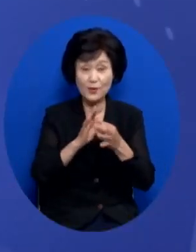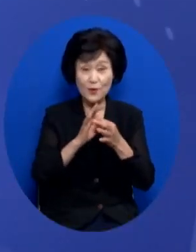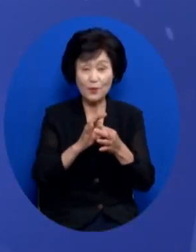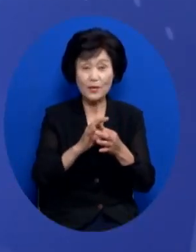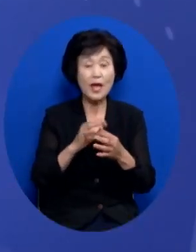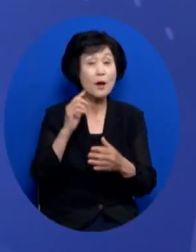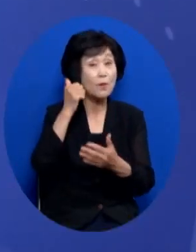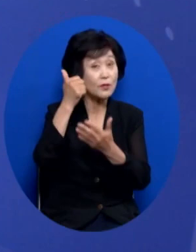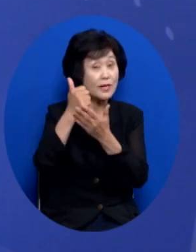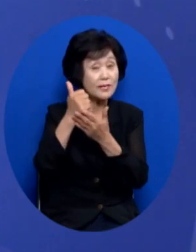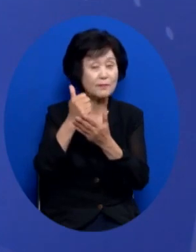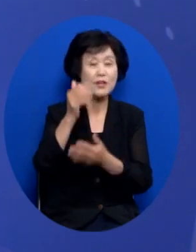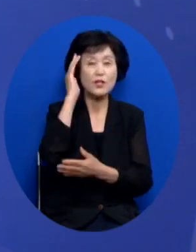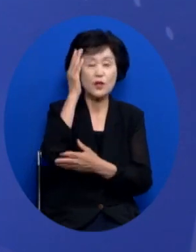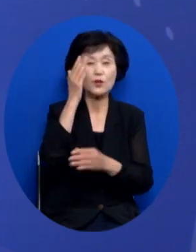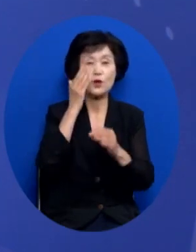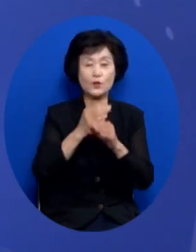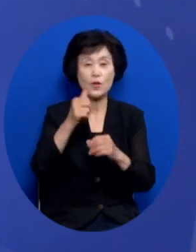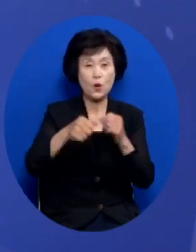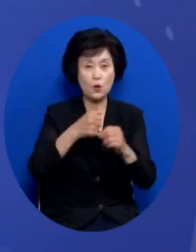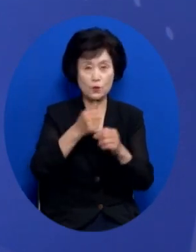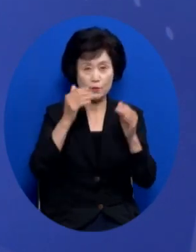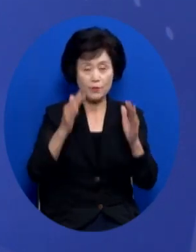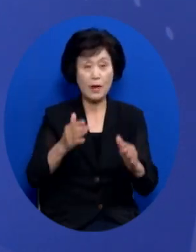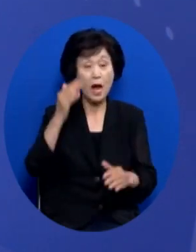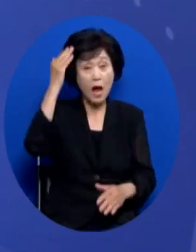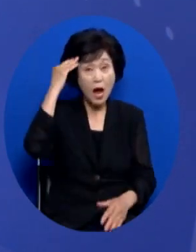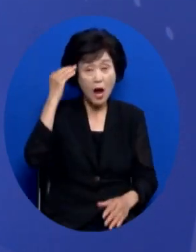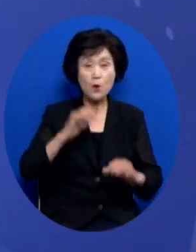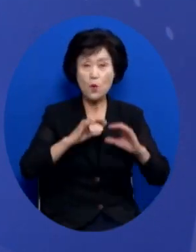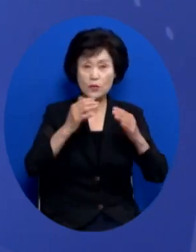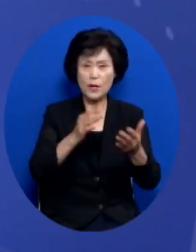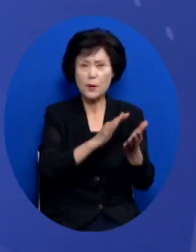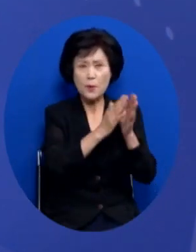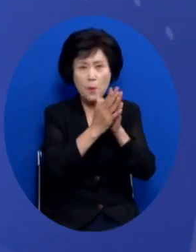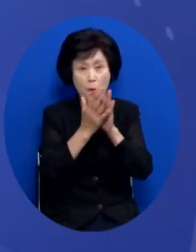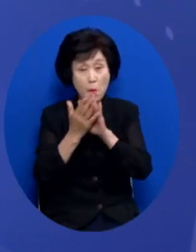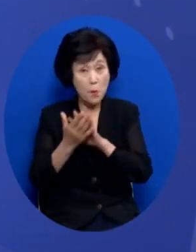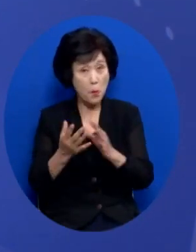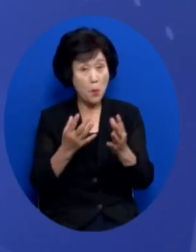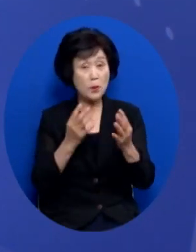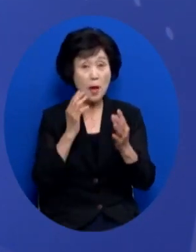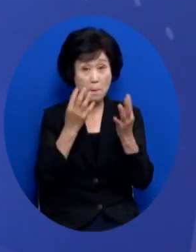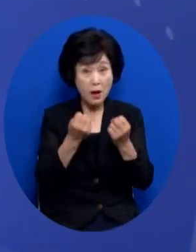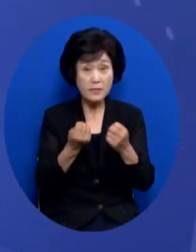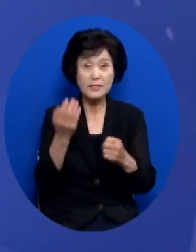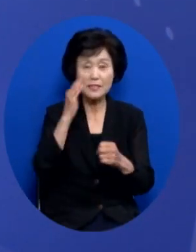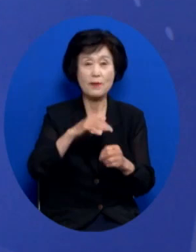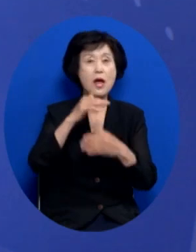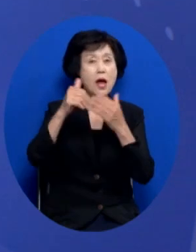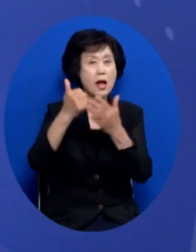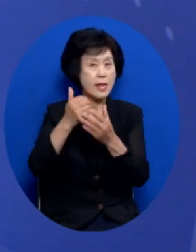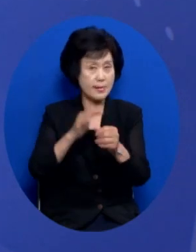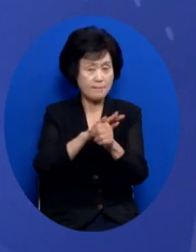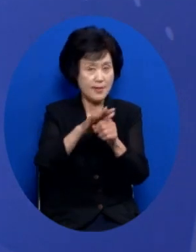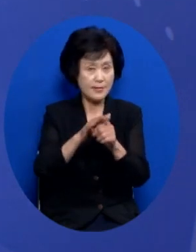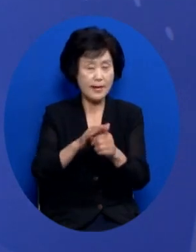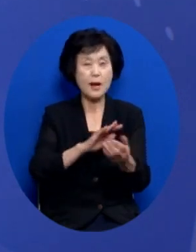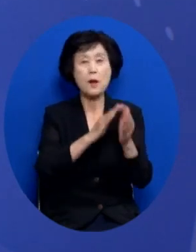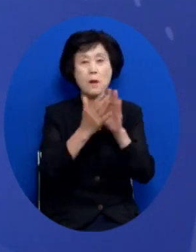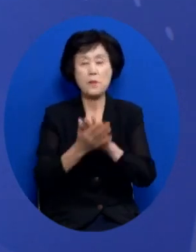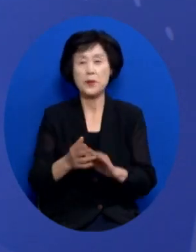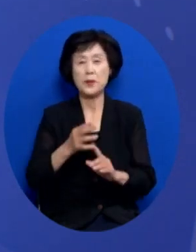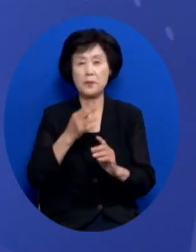목사는 설교 중에 지난 50년 동안 한국도 세계도 많이 변했지만 여러분들을 사랑하는 하나님의 사랑은 변하지 않았다고 말했는데요.